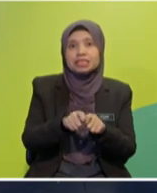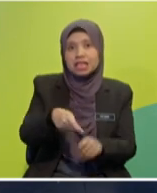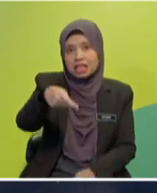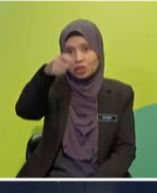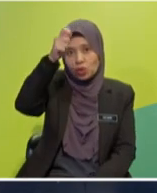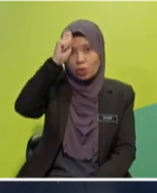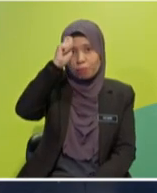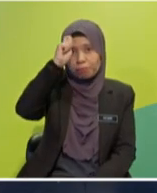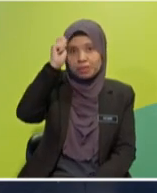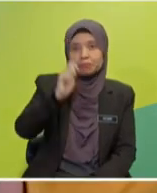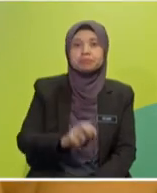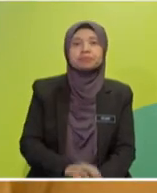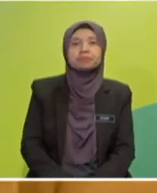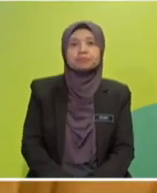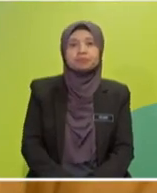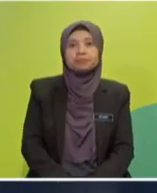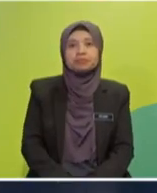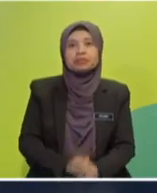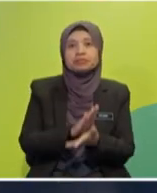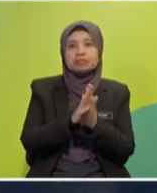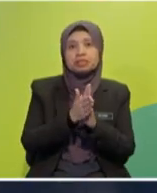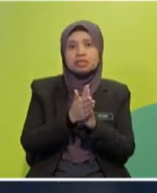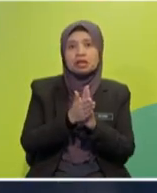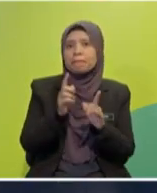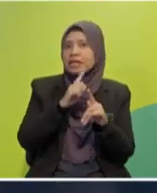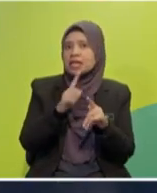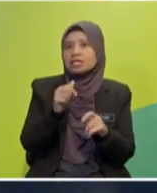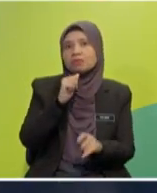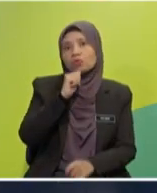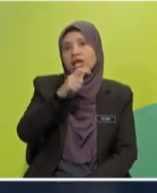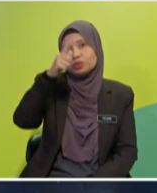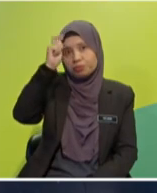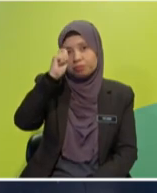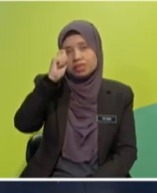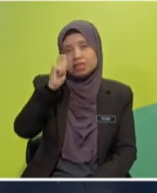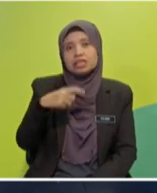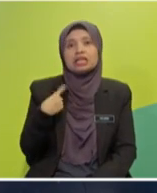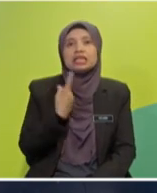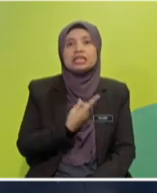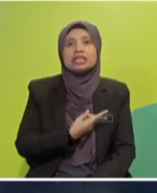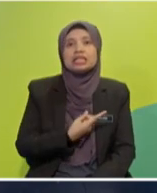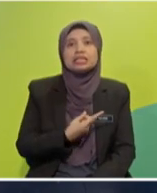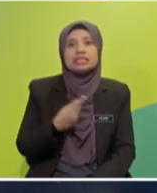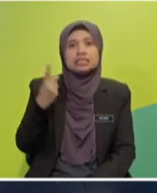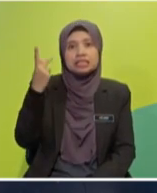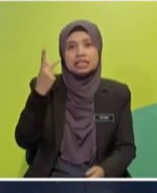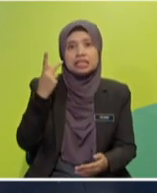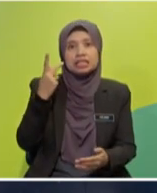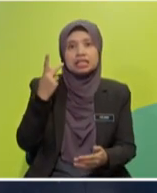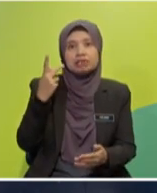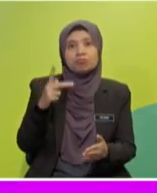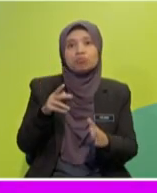Cikgu pakai topi ni hari ke? Okey, jadi dia buka topi, kita kena... Nampak tak? Dia buka macam